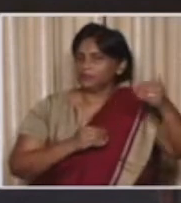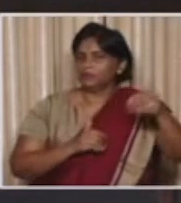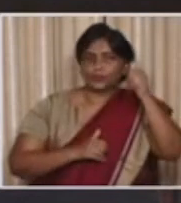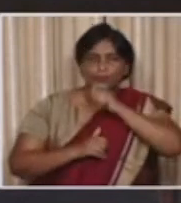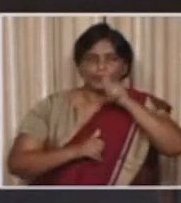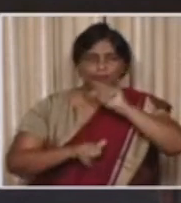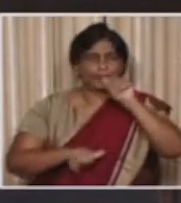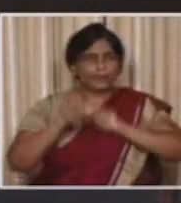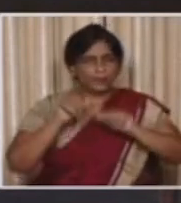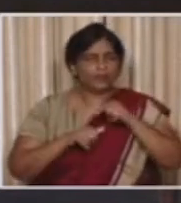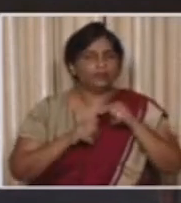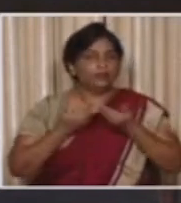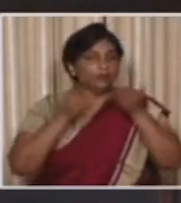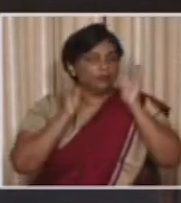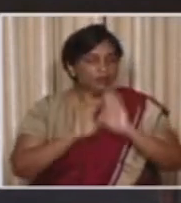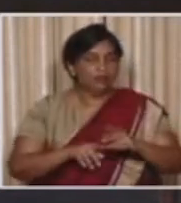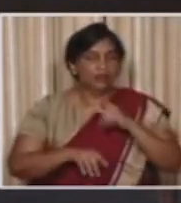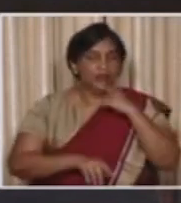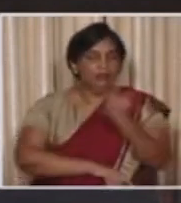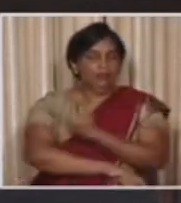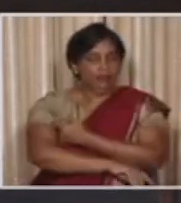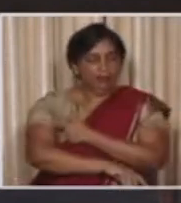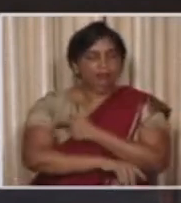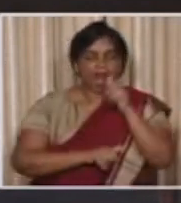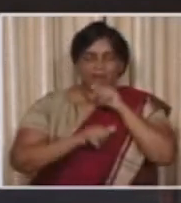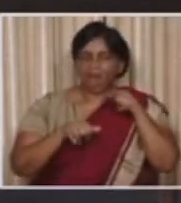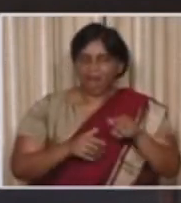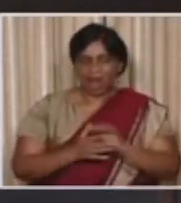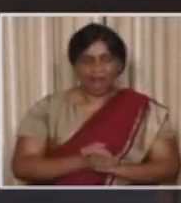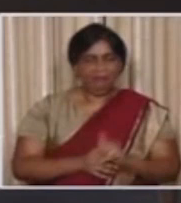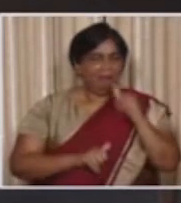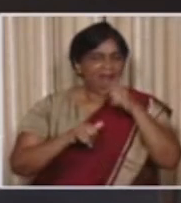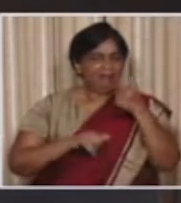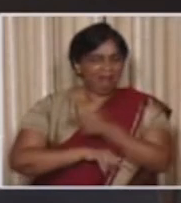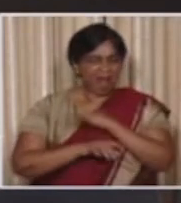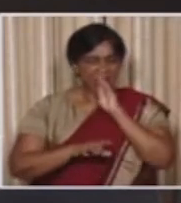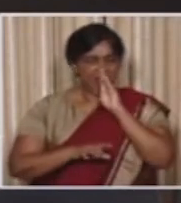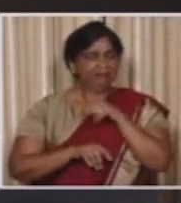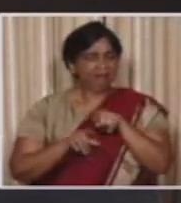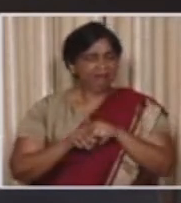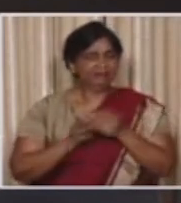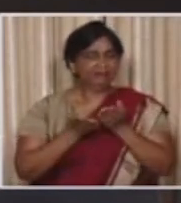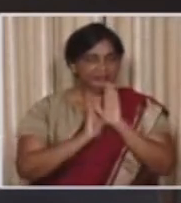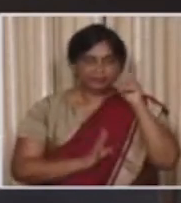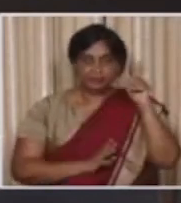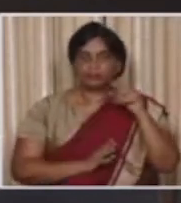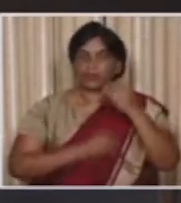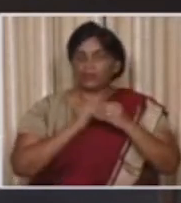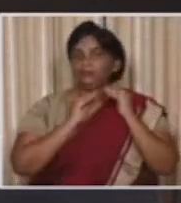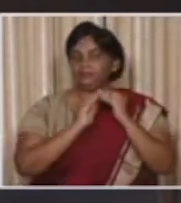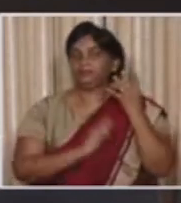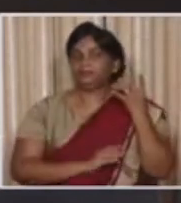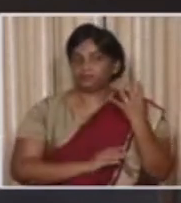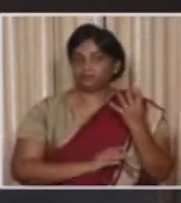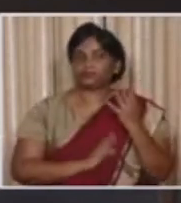හොර ඖෂධ මේක අන්තිමට ආවා ඉමුනෝග්ලොබින් වර්ගයේ එකක්. දැන් ඉමුනෝග්ලොබින් එක ඉන්දියාවේ තියෙන කර්මාංශාලා